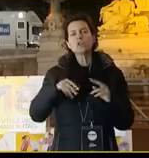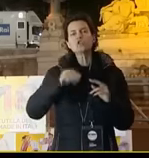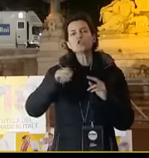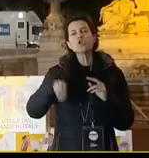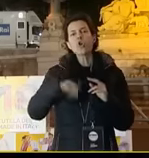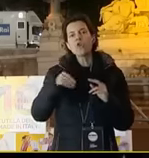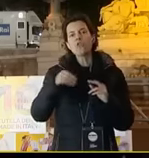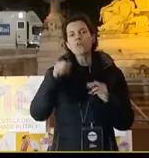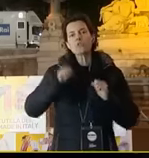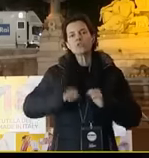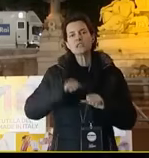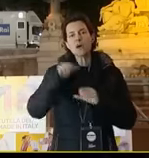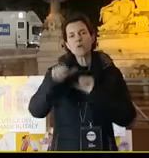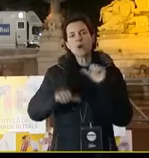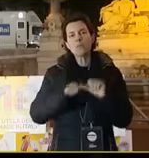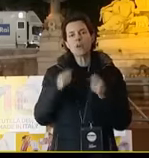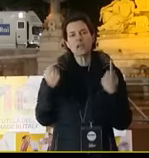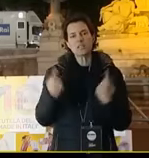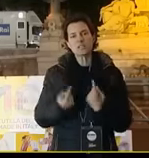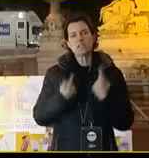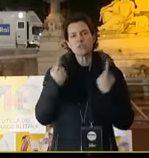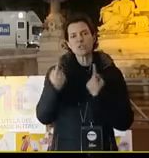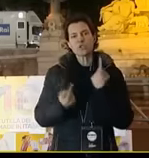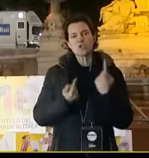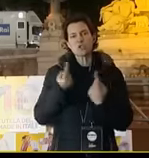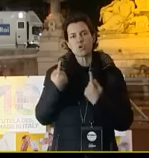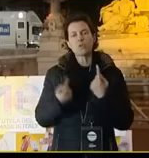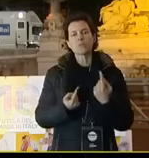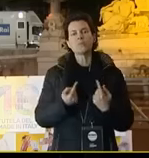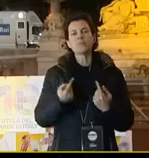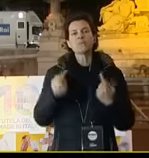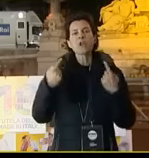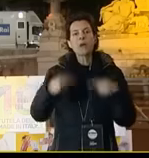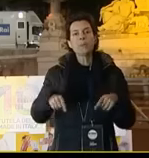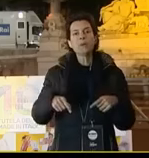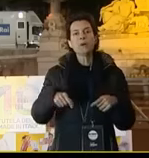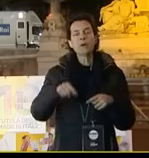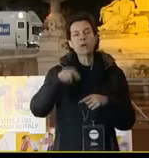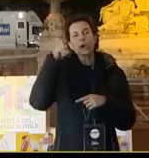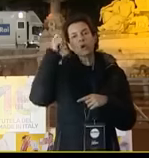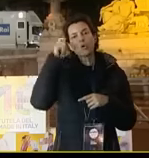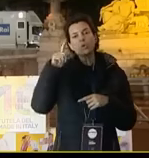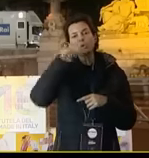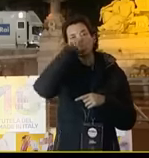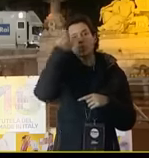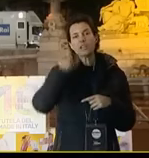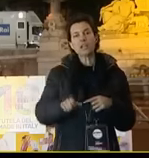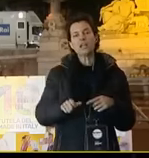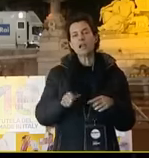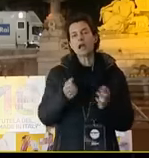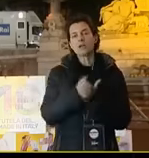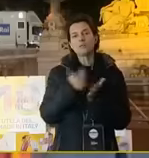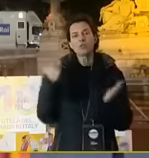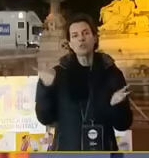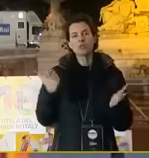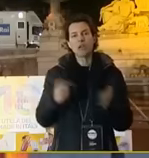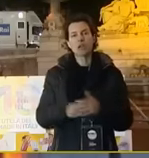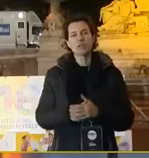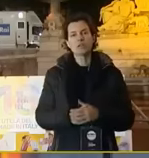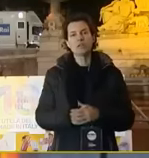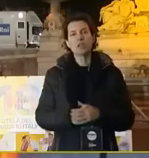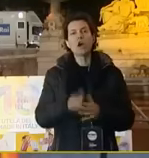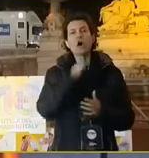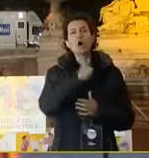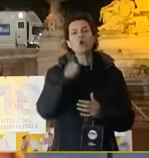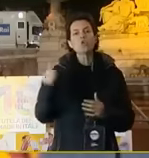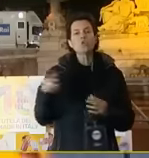che una grande opportunità che questo paese ha, è un patrimonio culturale oggi per migliaia di persone, e ognuno fa la sua